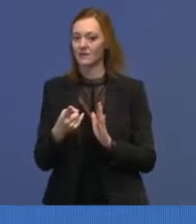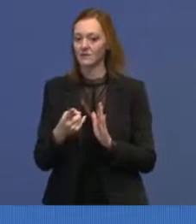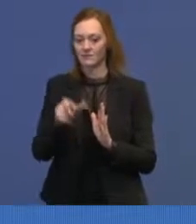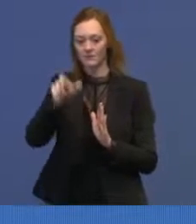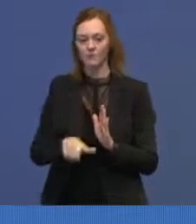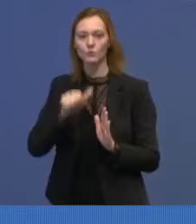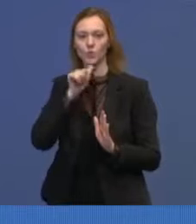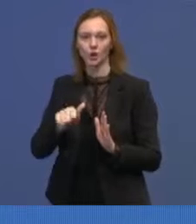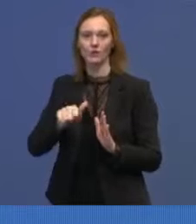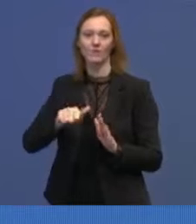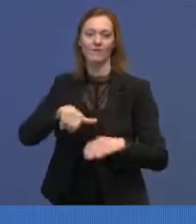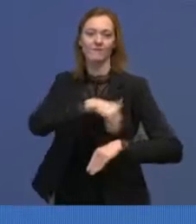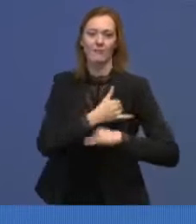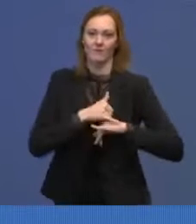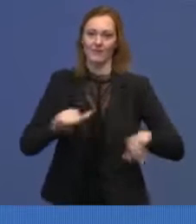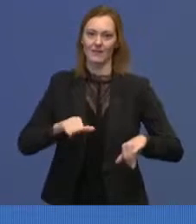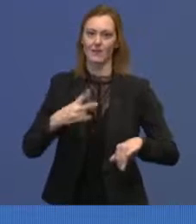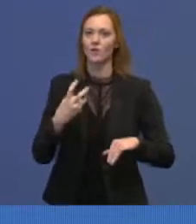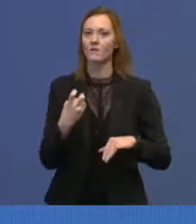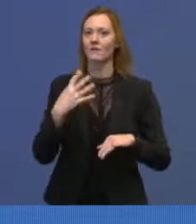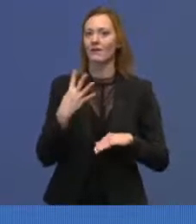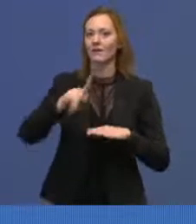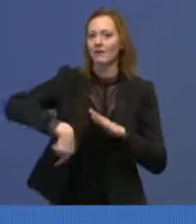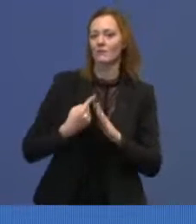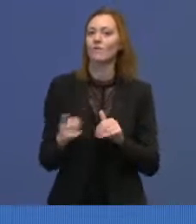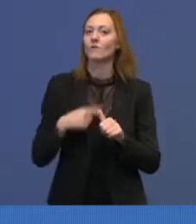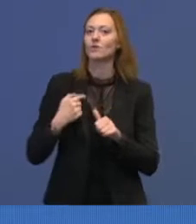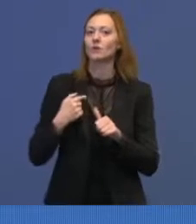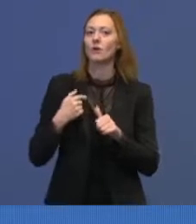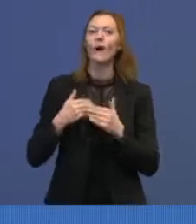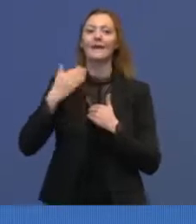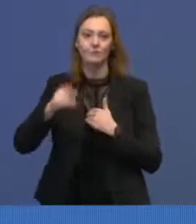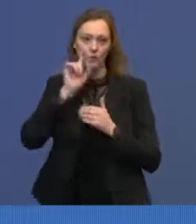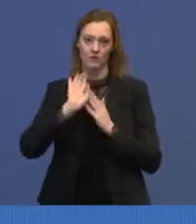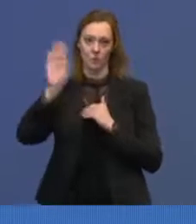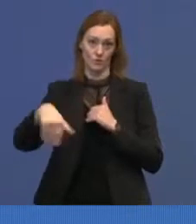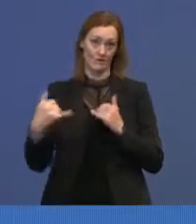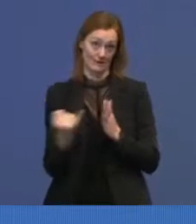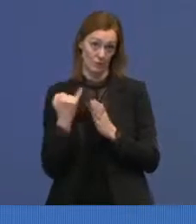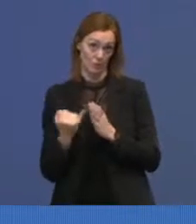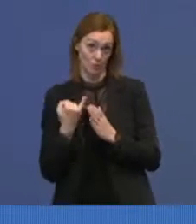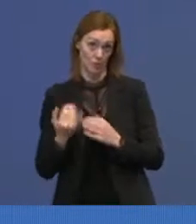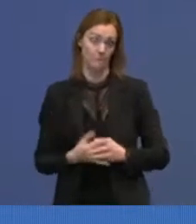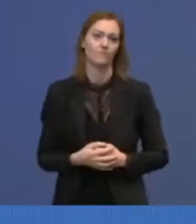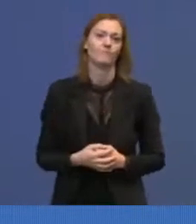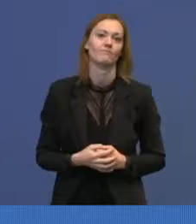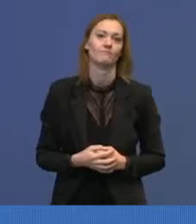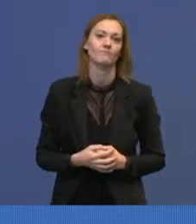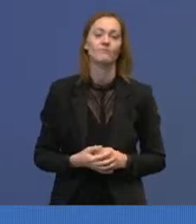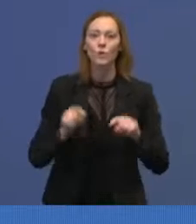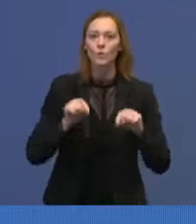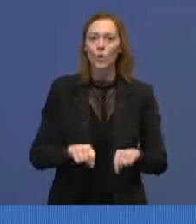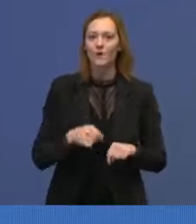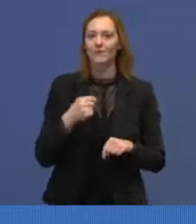ah ka hor intaanu ka bixin goonida. waxa kale oo aanu soo